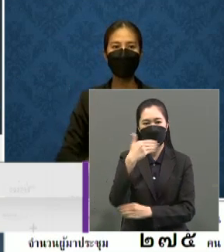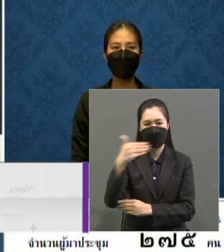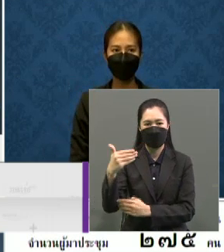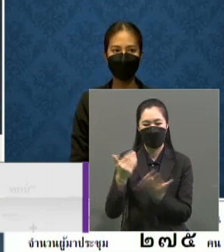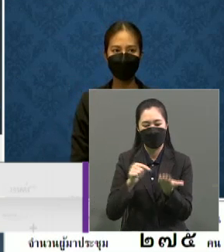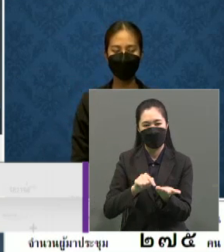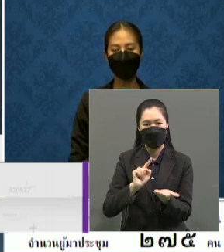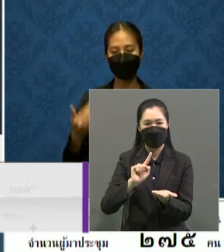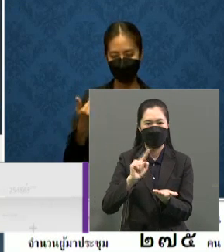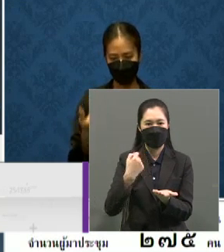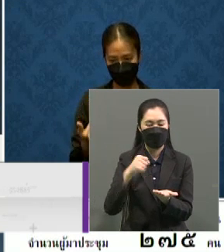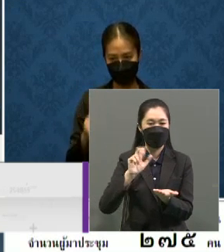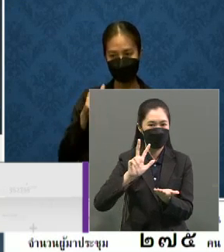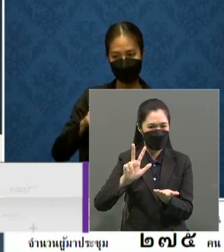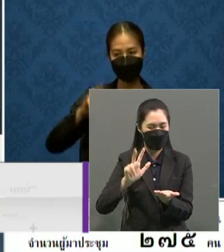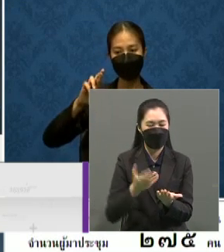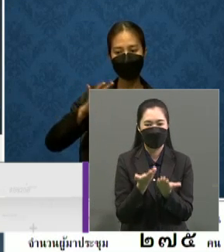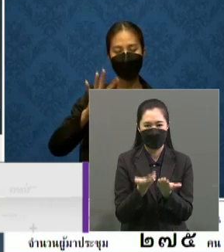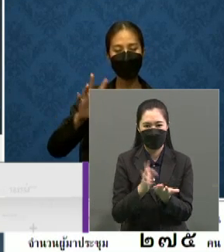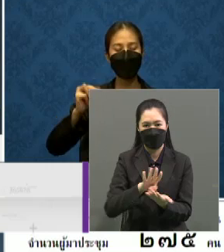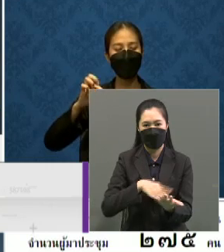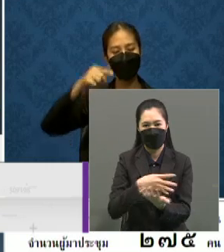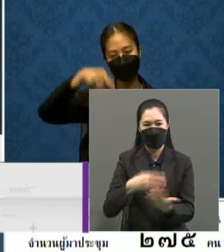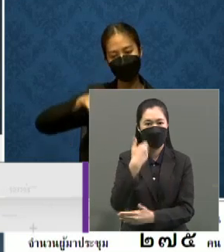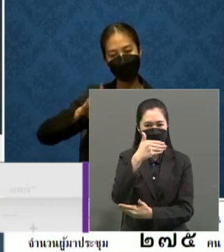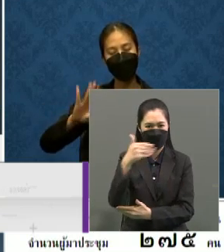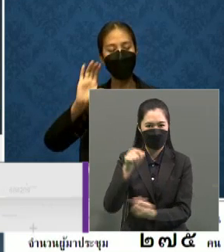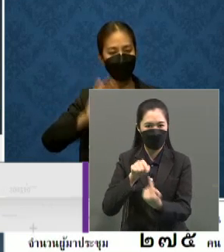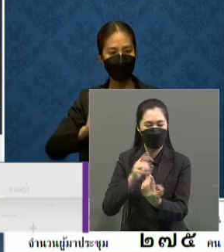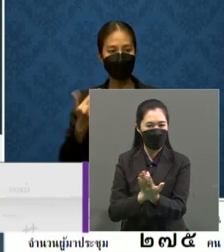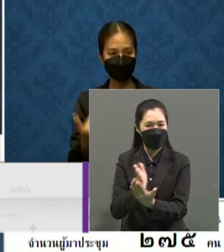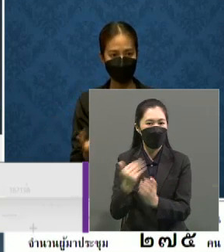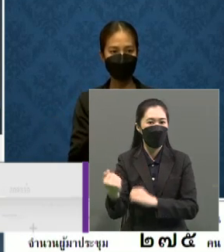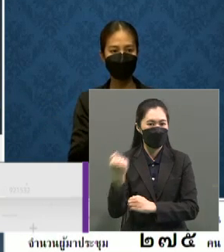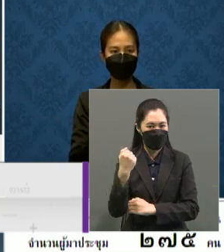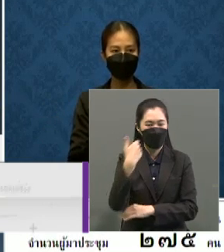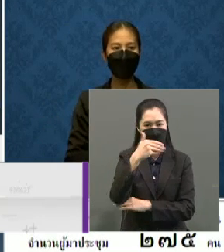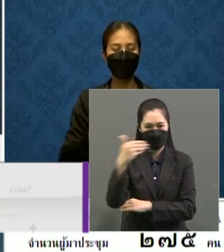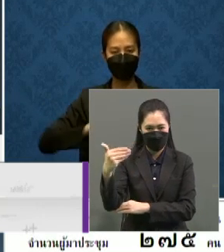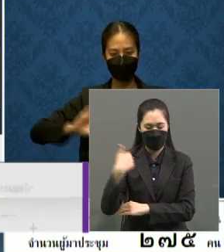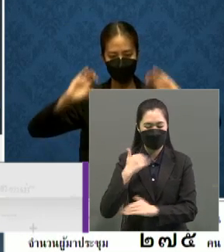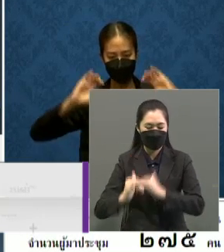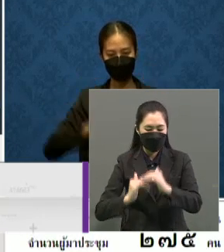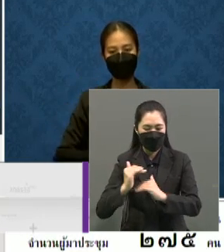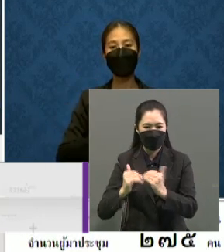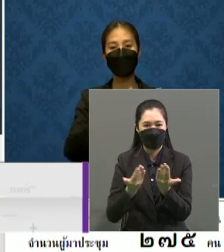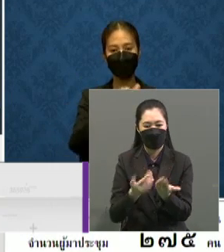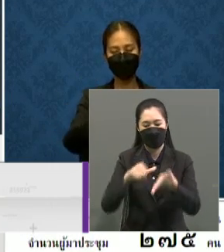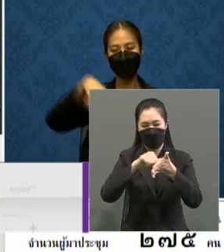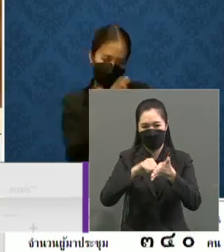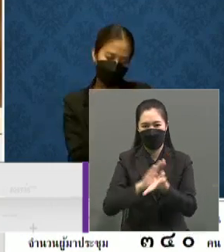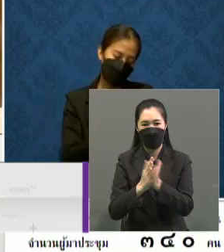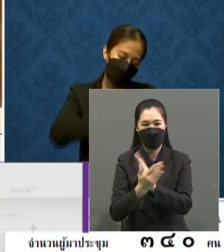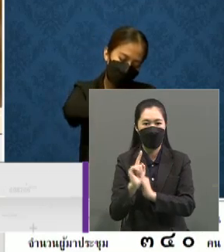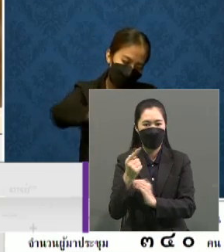ที่13ร่างนโยบายและแผนระดับชาติว่าด้วยความมั่นคงแห่งชาติแผนการปฏิรูปประเทศฉบับปรับปรุง